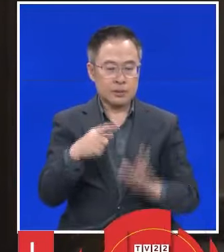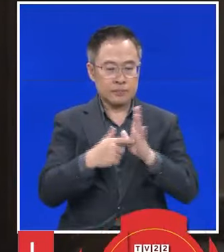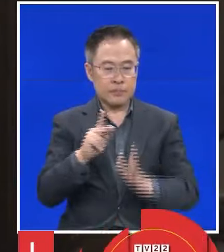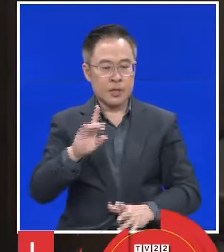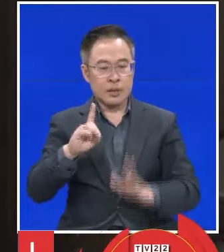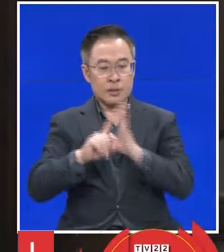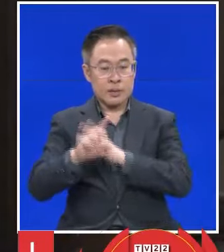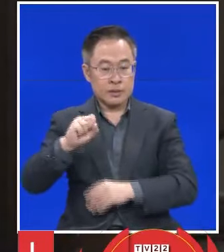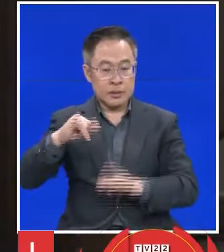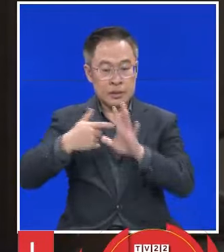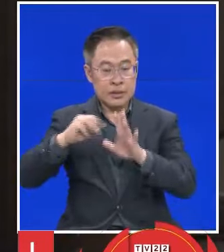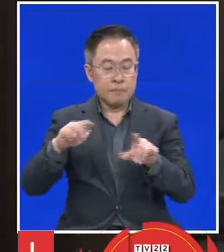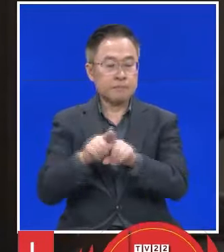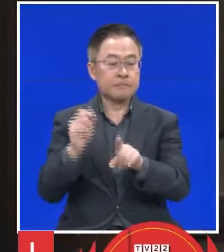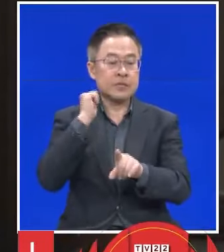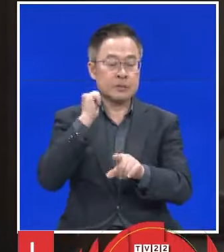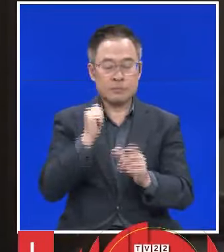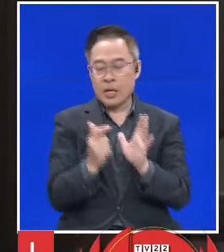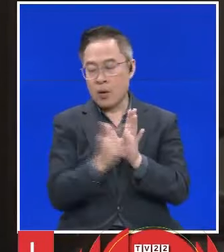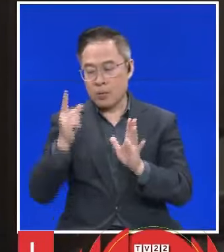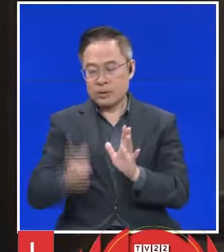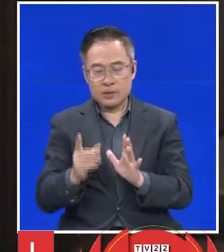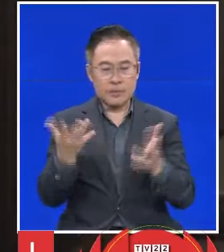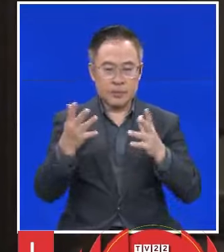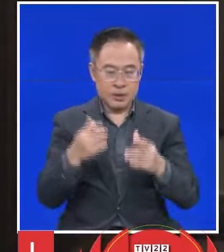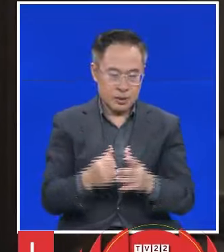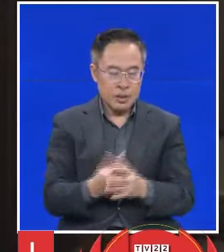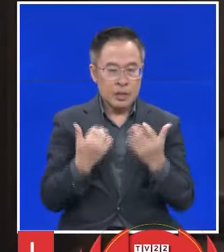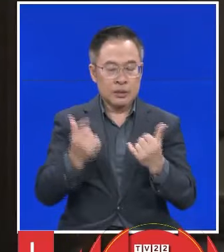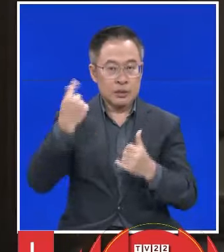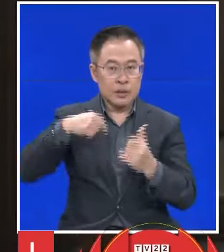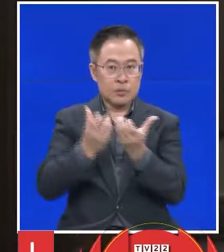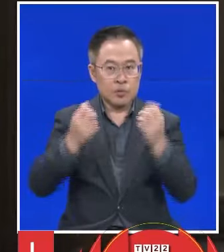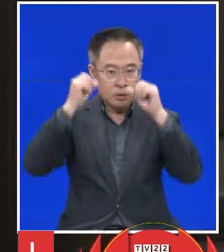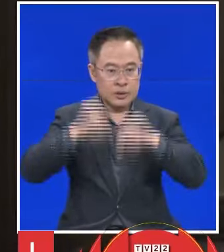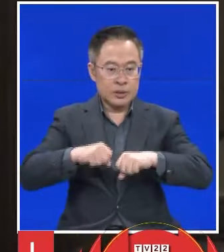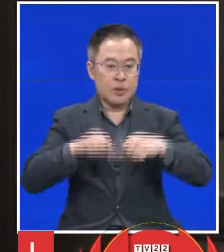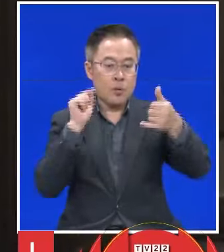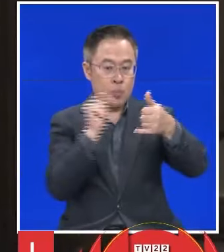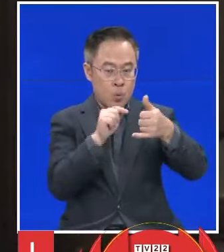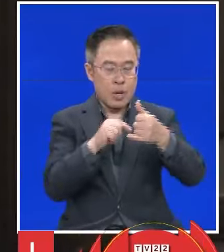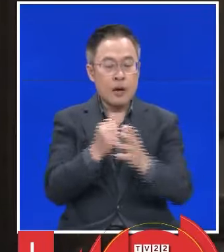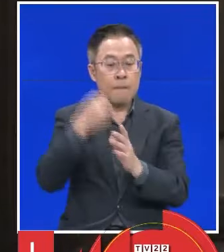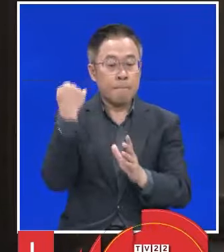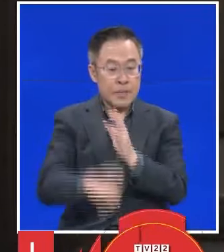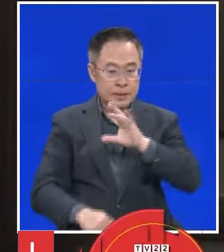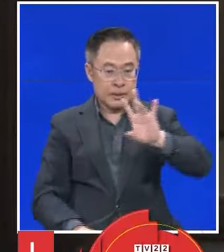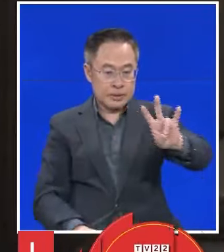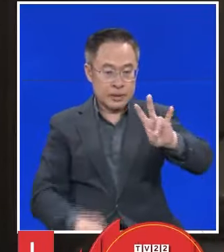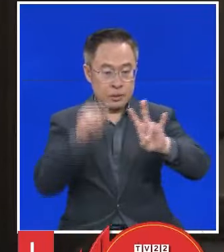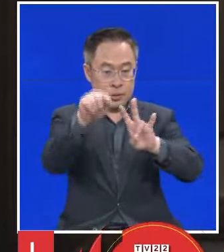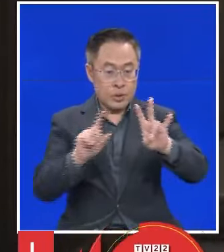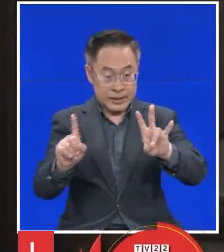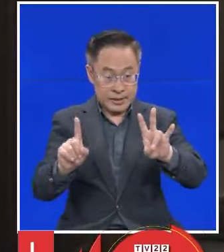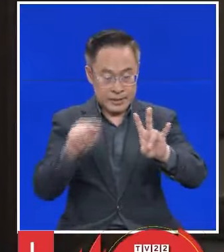จารณาเบื้องต้นแล้วกรณีนี้ศาลรัฐธรรมนูญนะคะมีมติเสียงข้างมาก7-1เสียงวินิจฉัยให้นายศักดิ์สยามพ้นจ